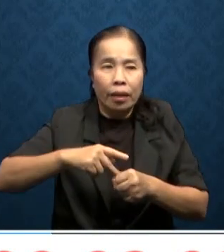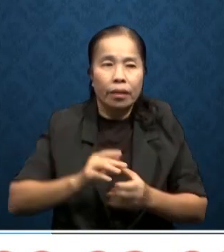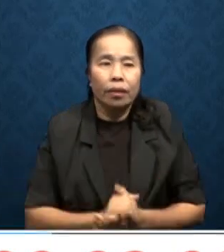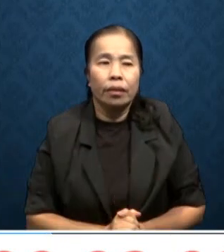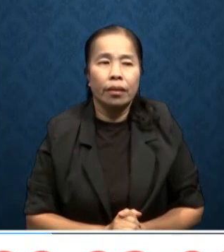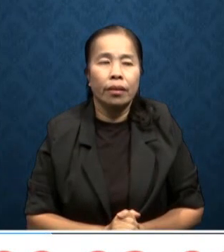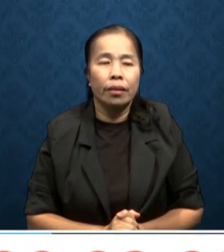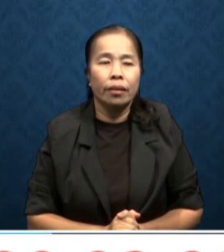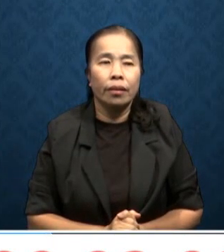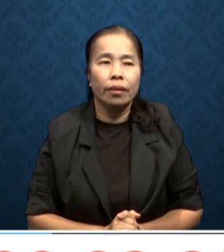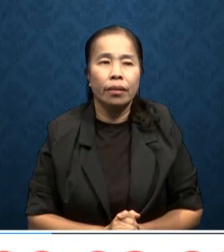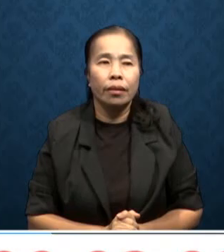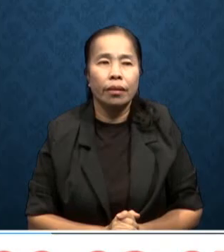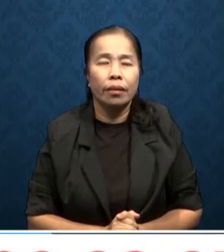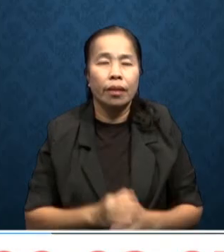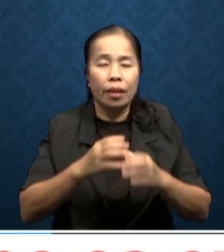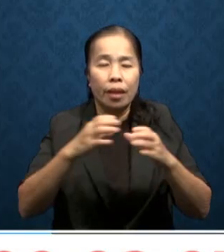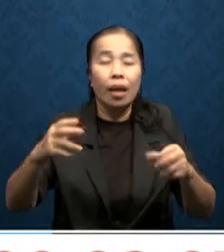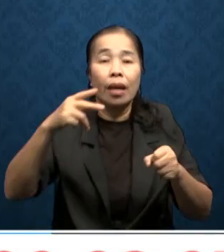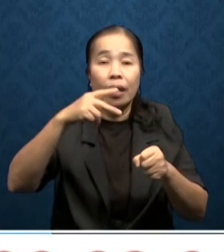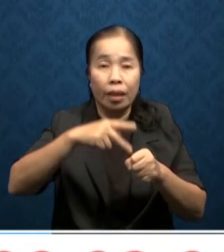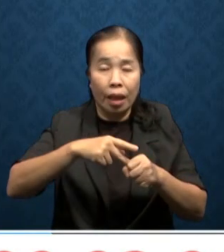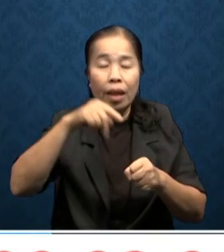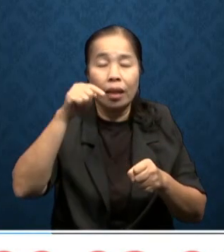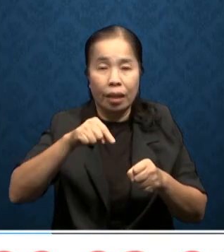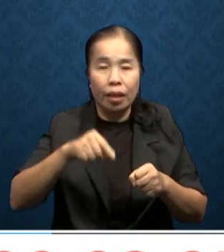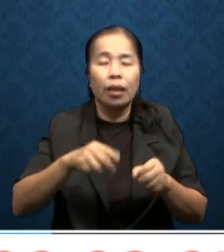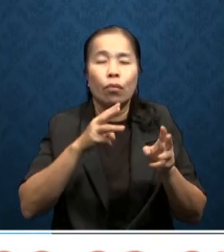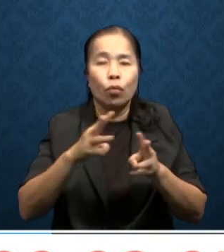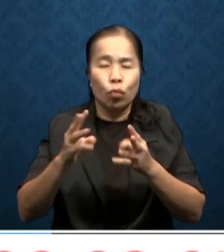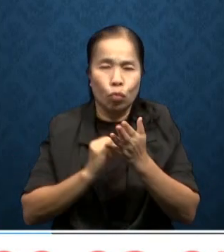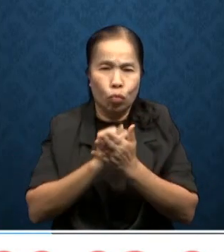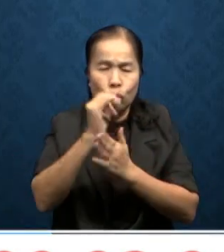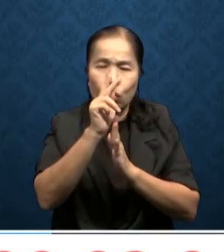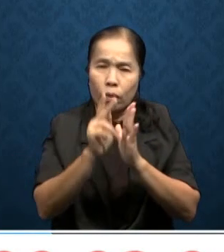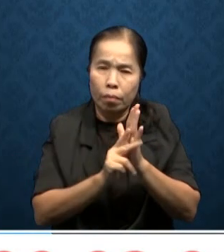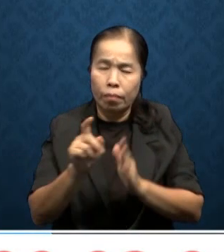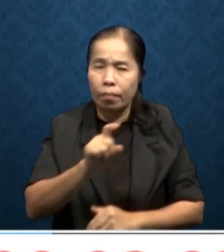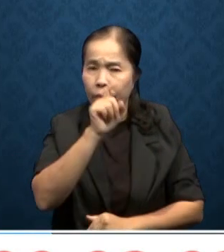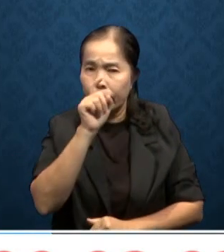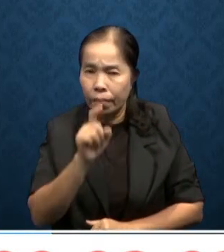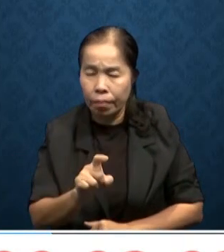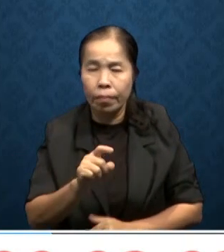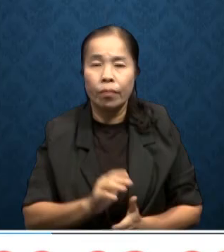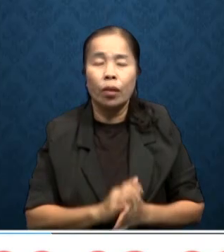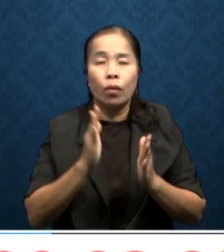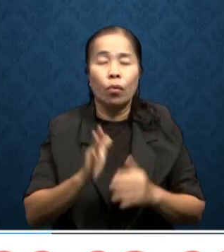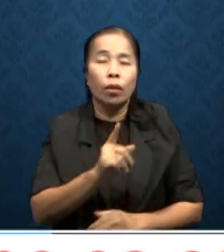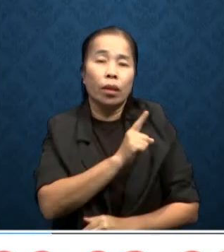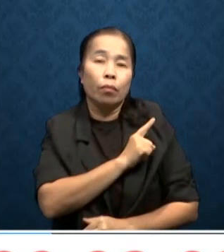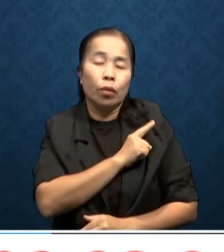ถังนี้เป็นถังที่ถูกต้องตามกฎหมายหอเปล่าหน่วยงานที่ดูคร